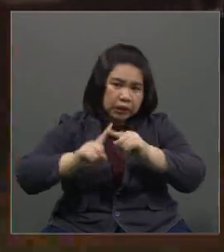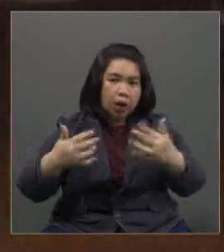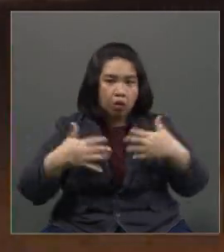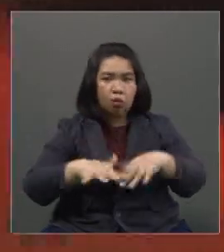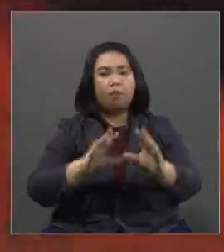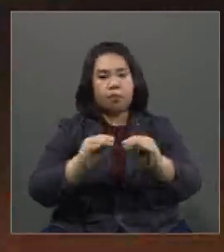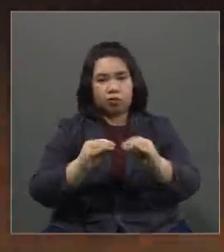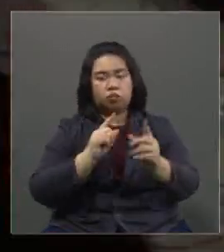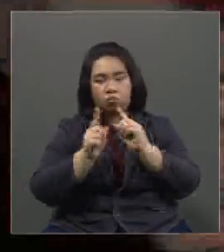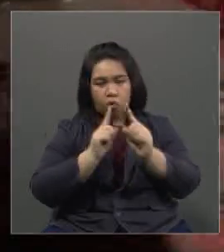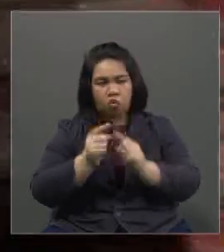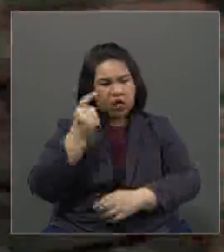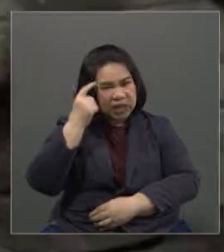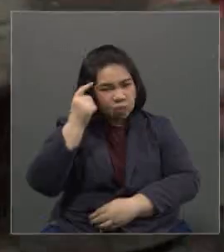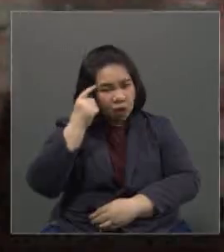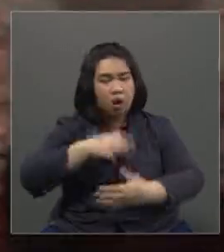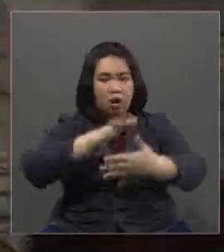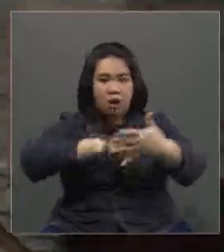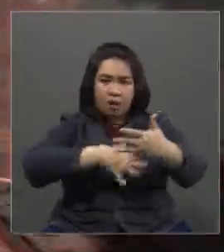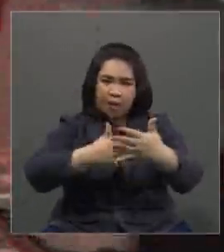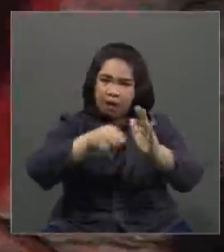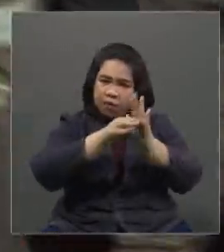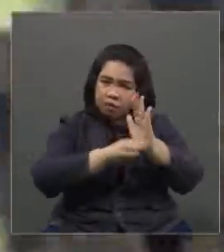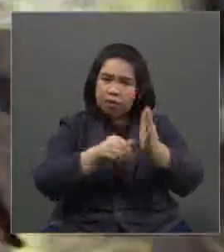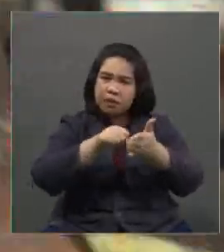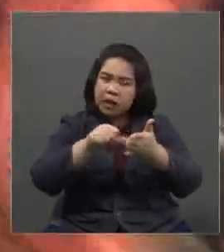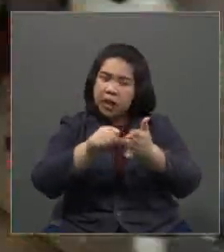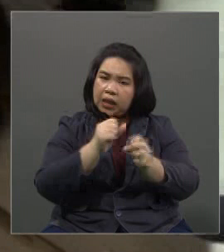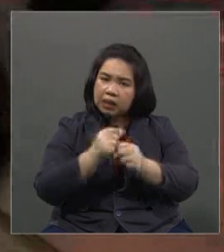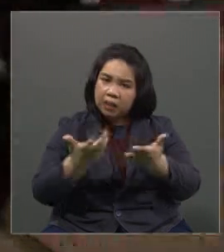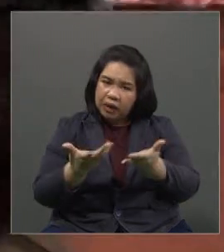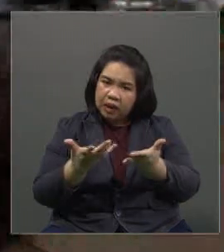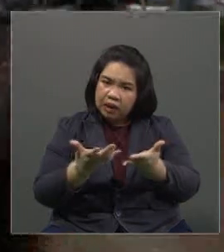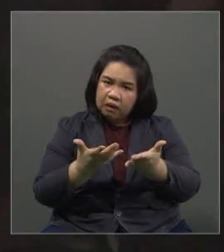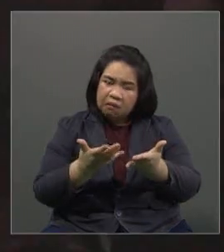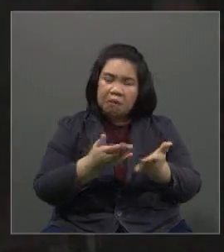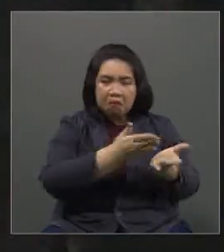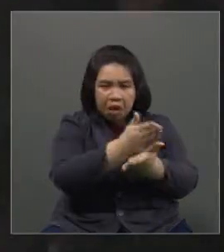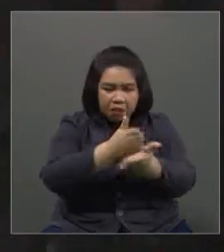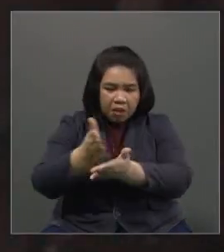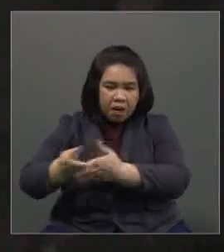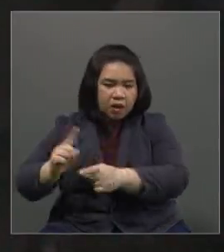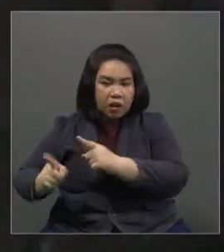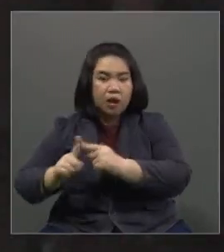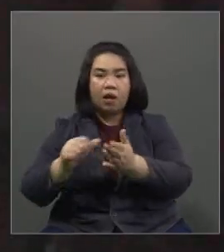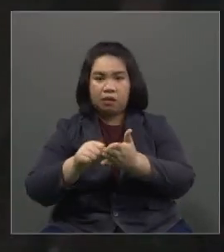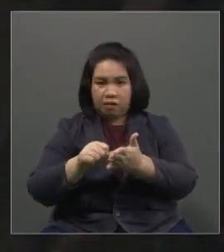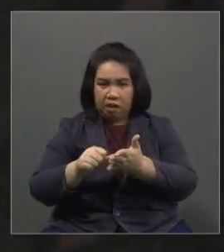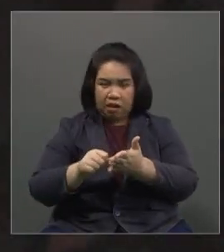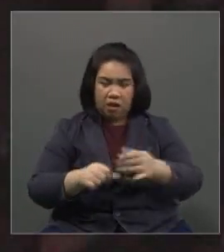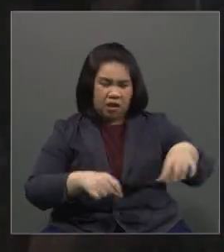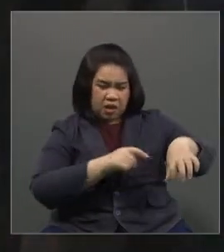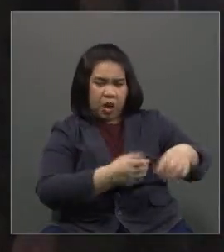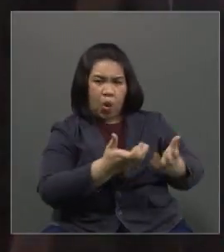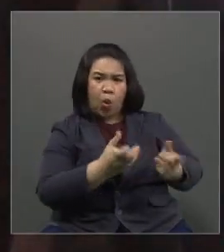รือด้วยเพื่อที่จะกำหนดมาตรการแนวทางการแก้ไขปัญหาให้ครอบคลุมทุกด้านและจะเริ่มเคลื่อนย้ายทำลายสารเคมี